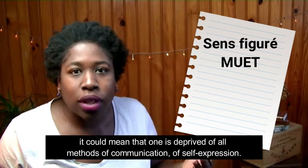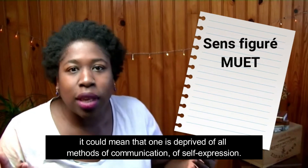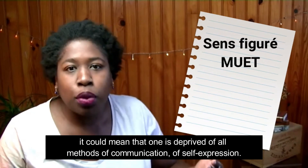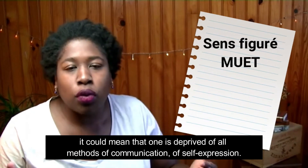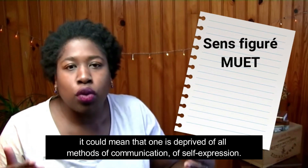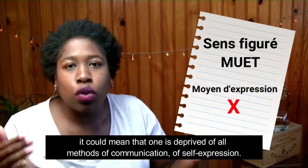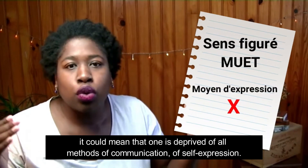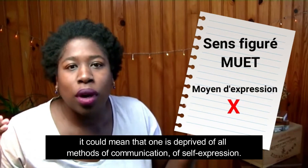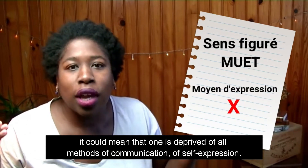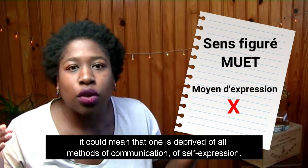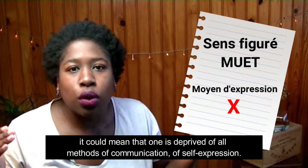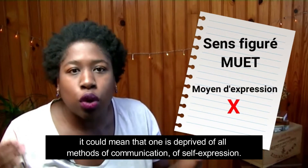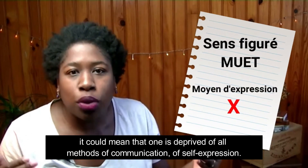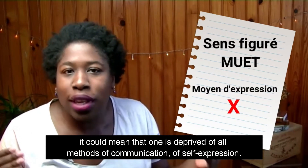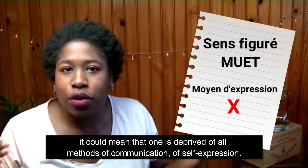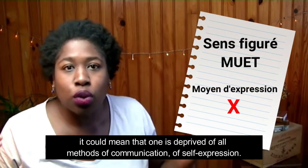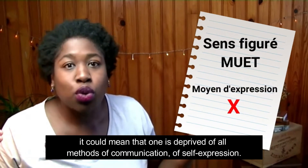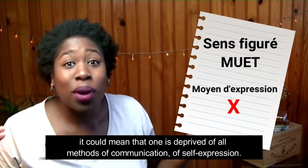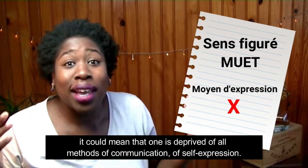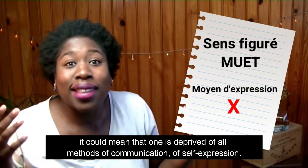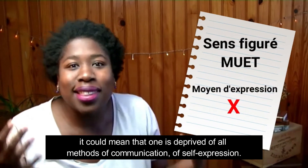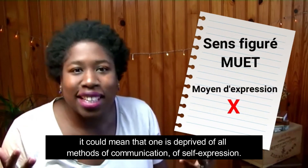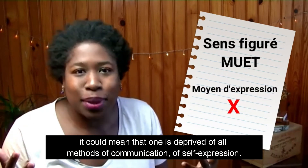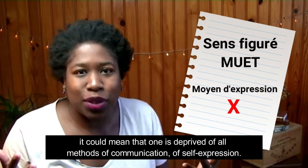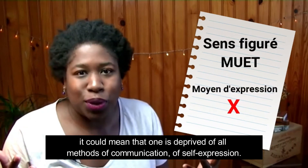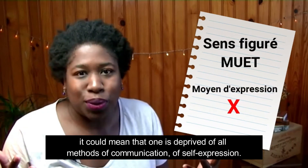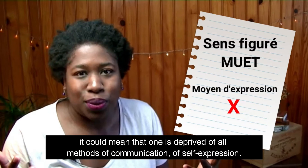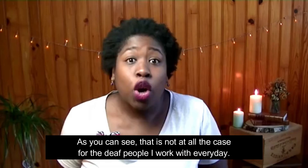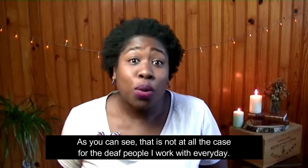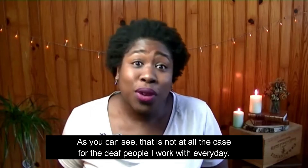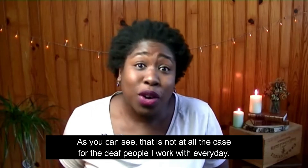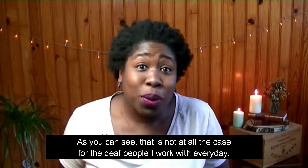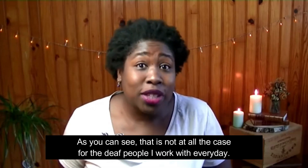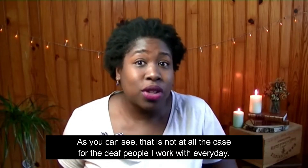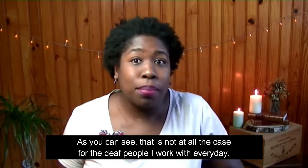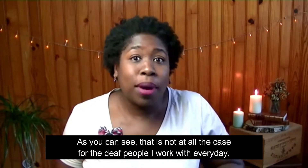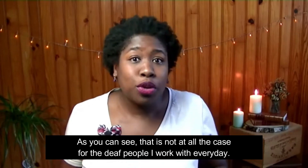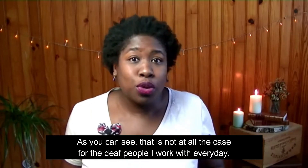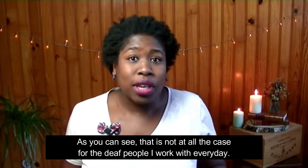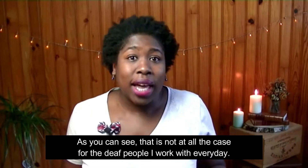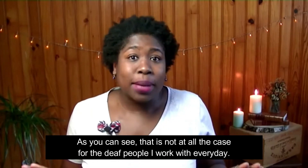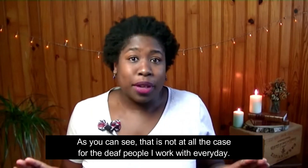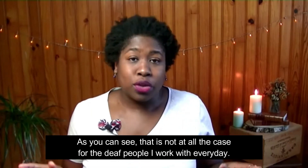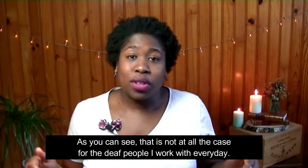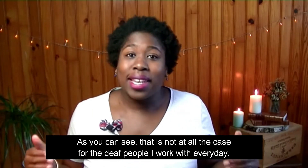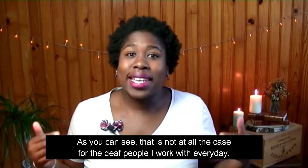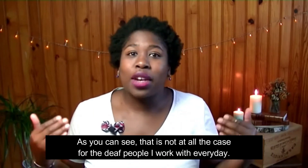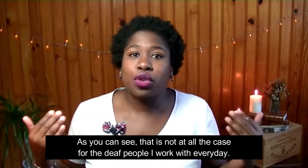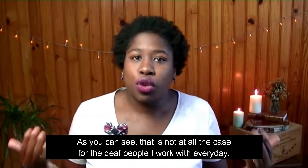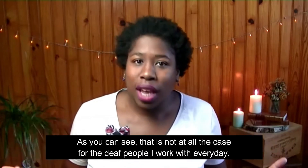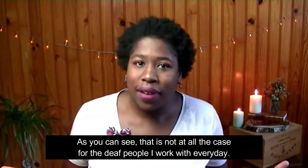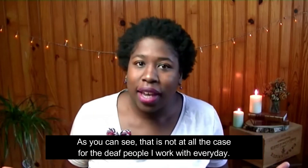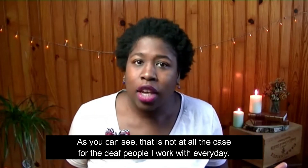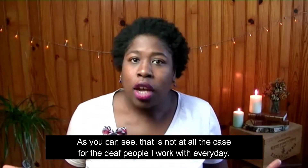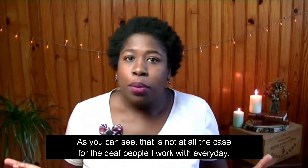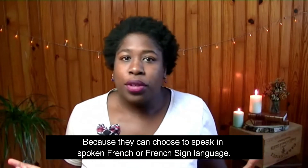dire qu'on est dépourvu de tout moyen de communication, de tout moyen d'expression. Comme tu l'as compris, ce n'est pas du tout le cas des personnes sourdes avec lesquelles